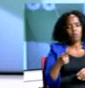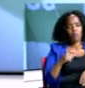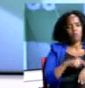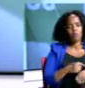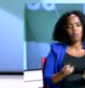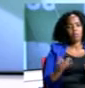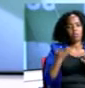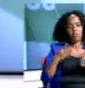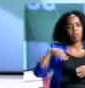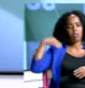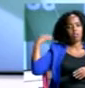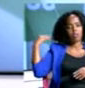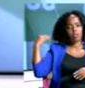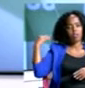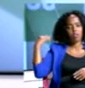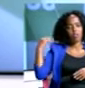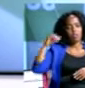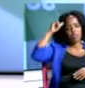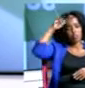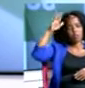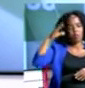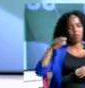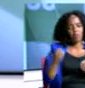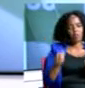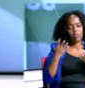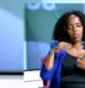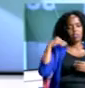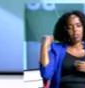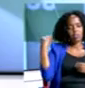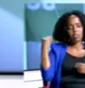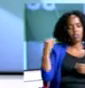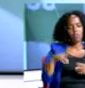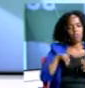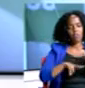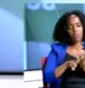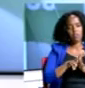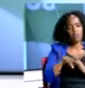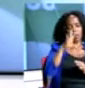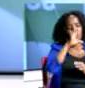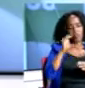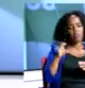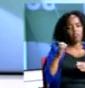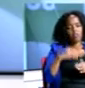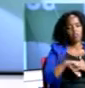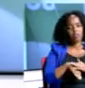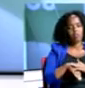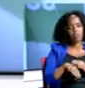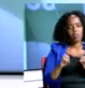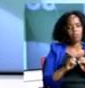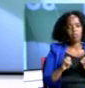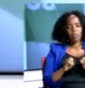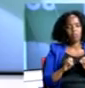wamba ya radagatu. Namun wamba ya radagata, virus ini kon Afrika kesin senu, sen argina